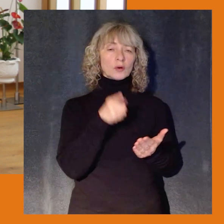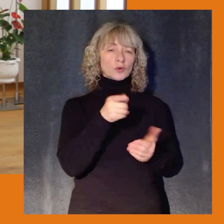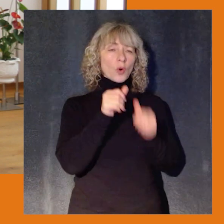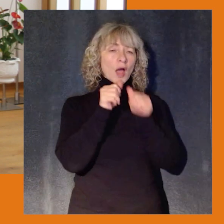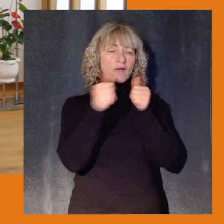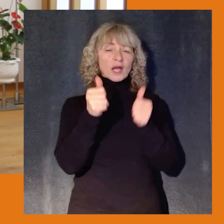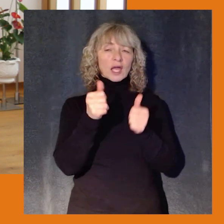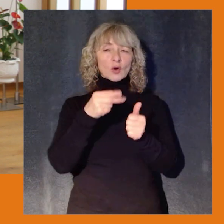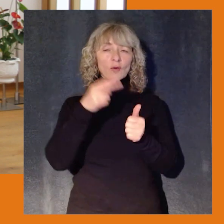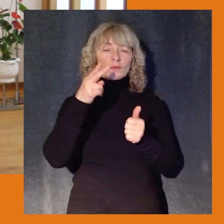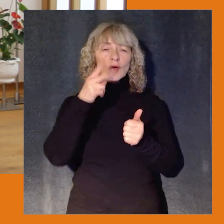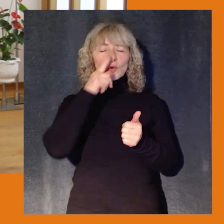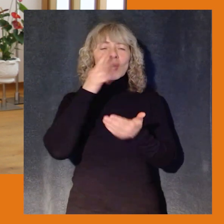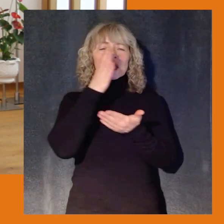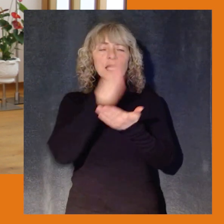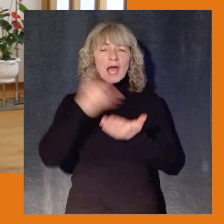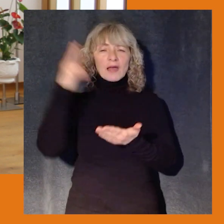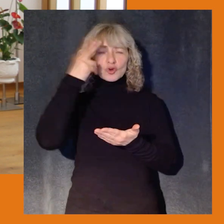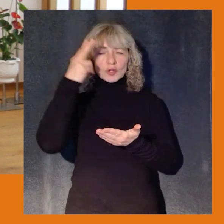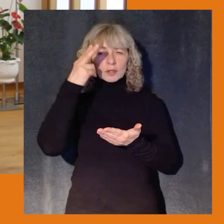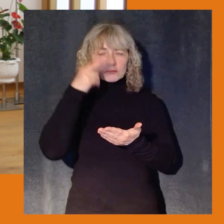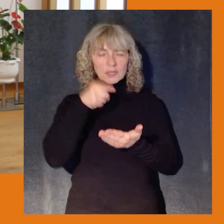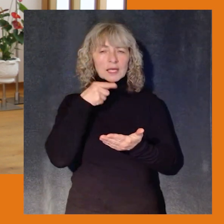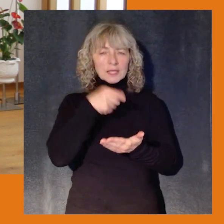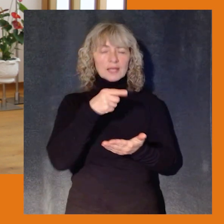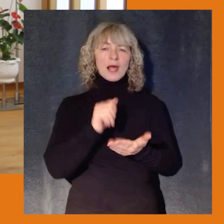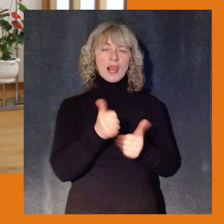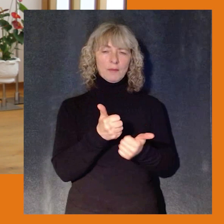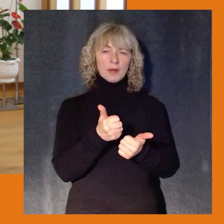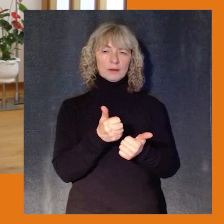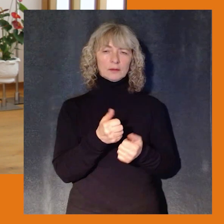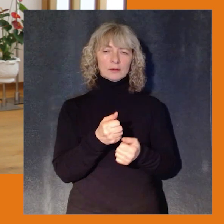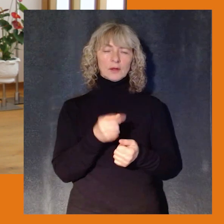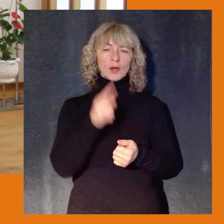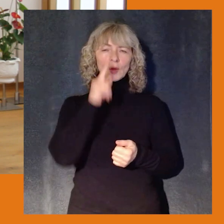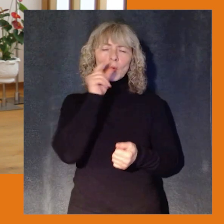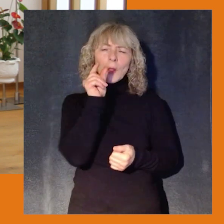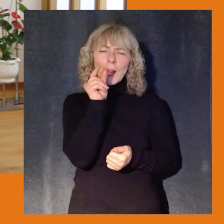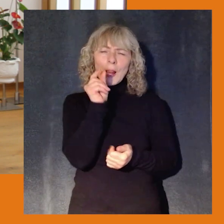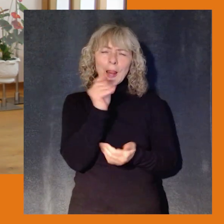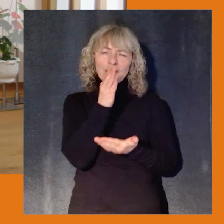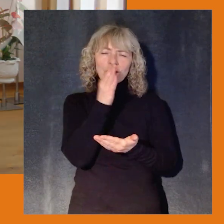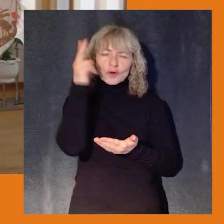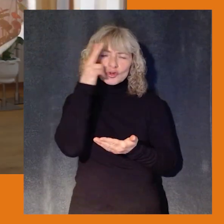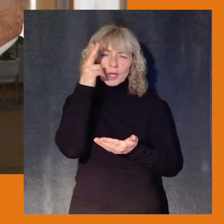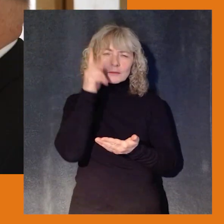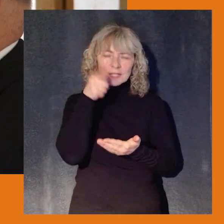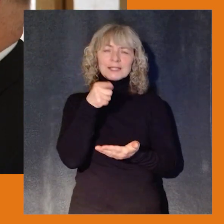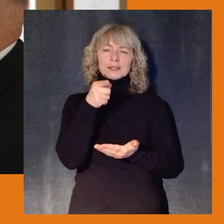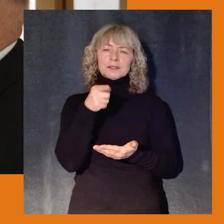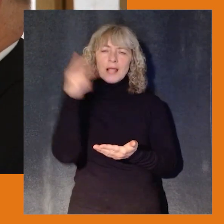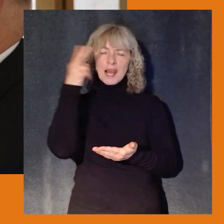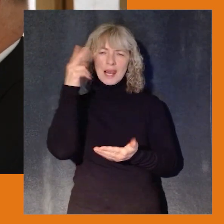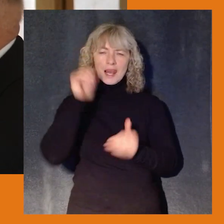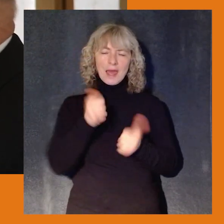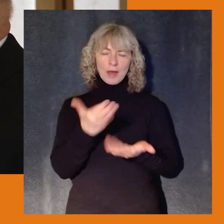von Tesee sagt es so. Lebe das, was du vom Evangelium verstanden hast und wenn es noch so wenig ist,